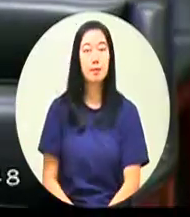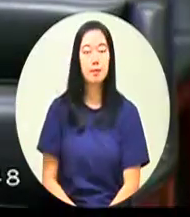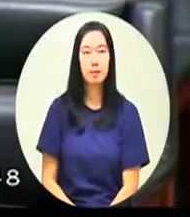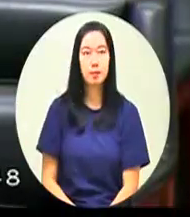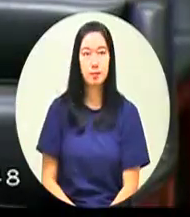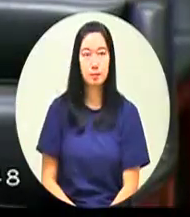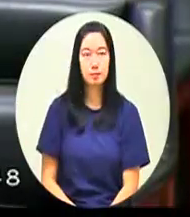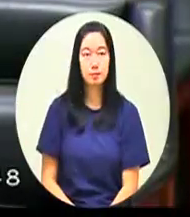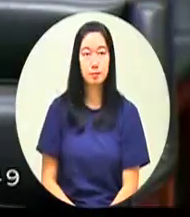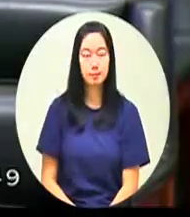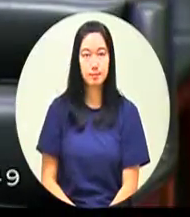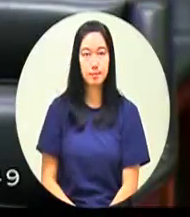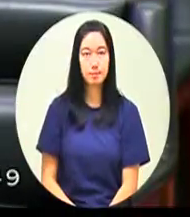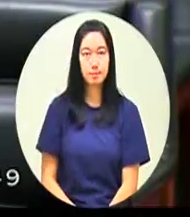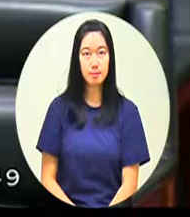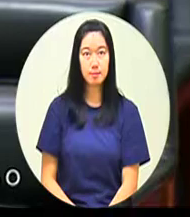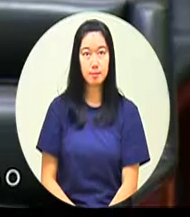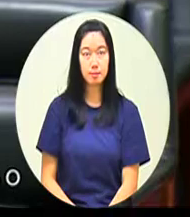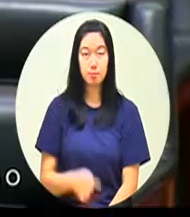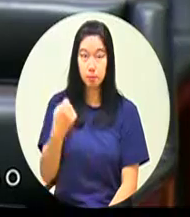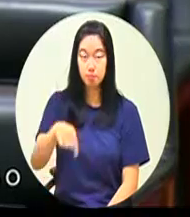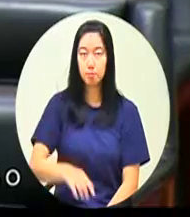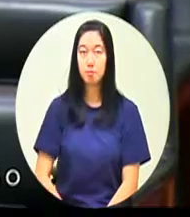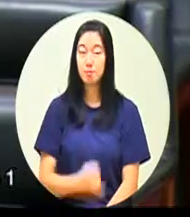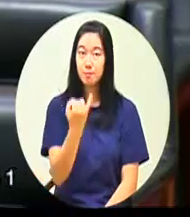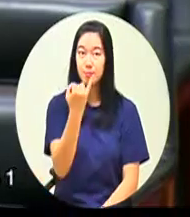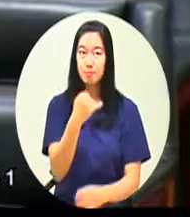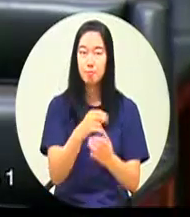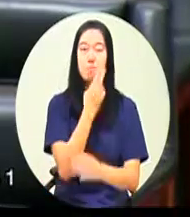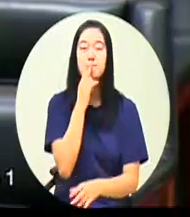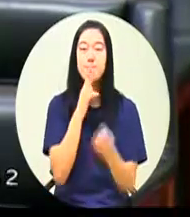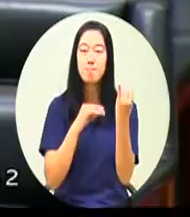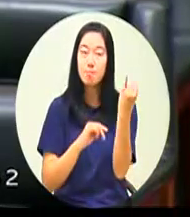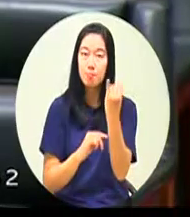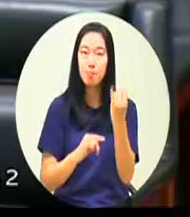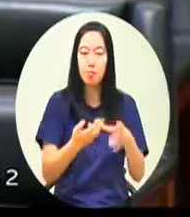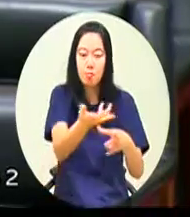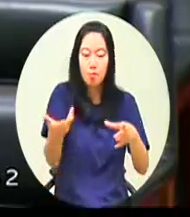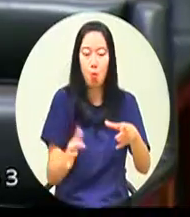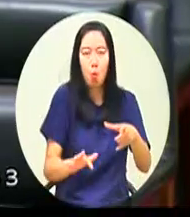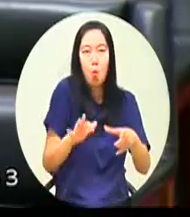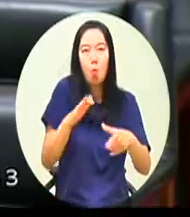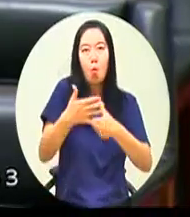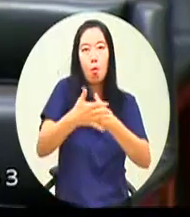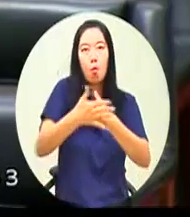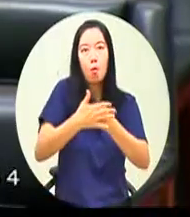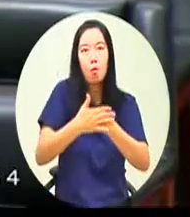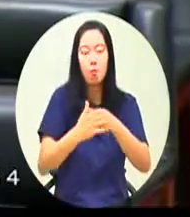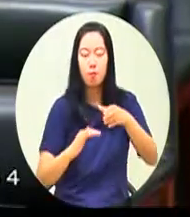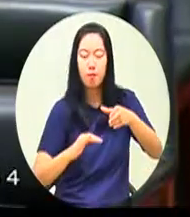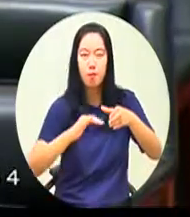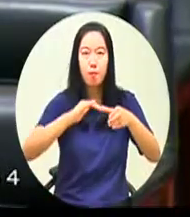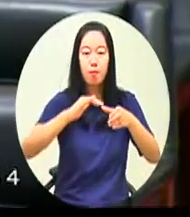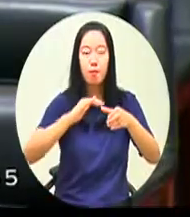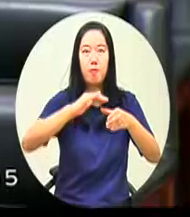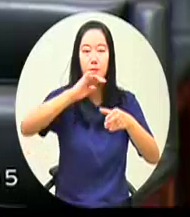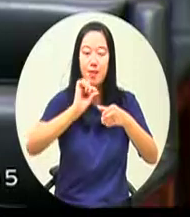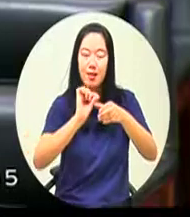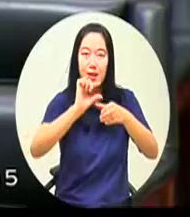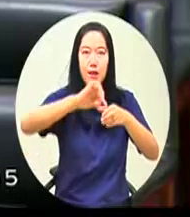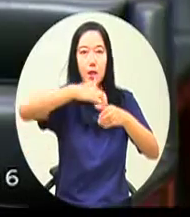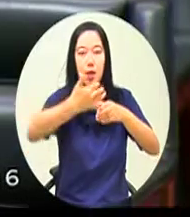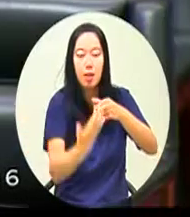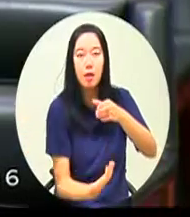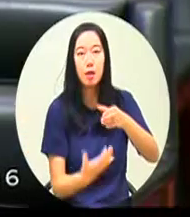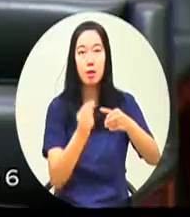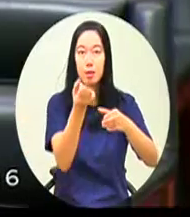讲，咱即届吼，咱个媒体采访吼，咱个住房处吼，小可溢出来，有一点溢出来吼，啊，